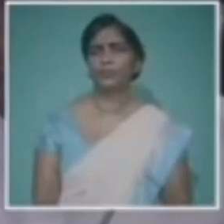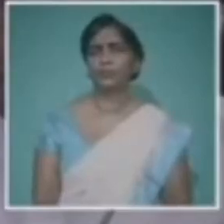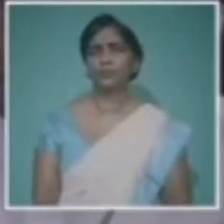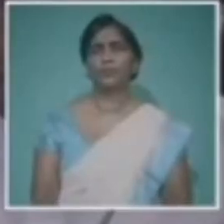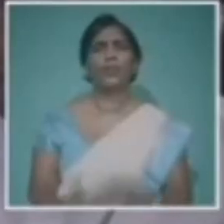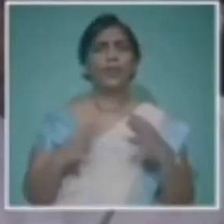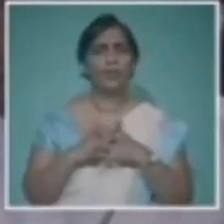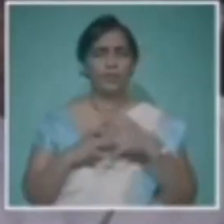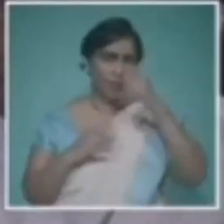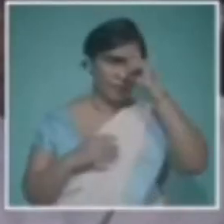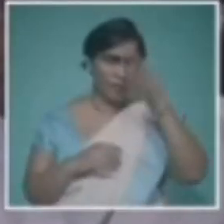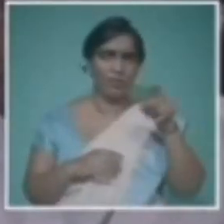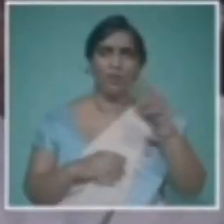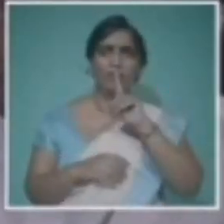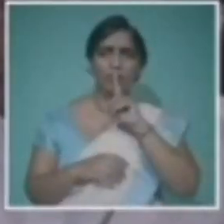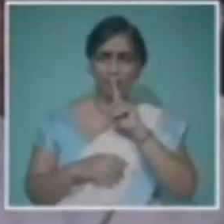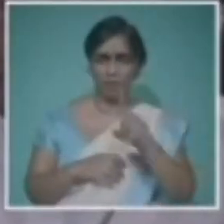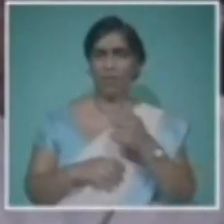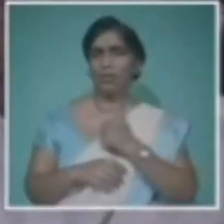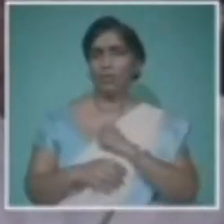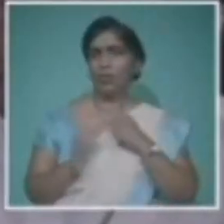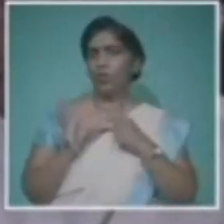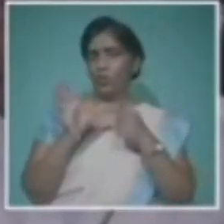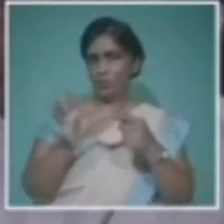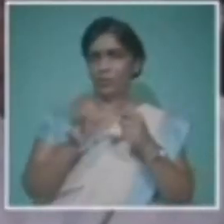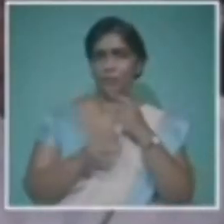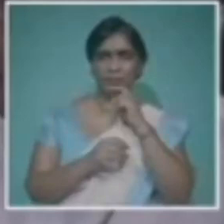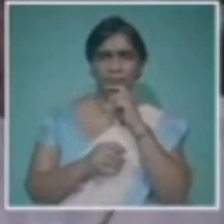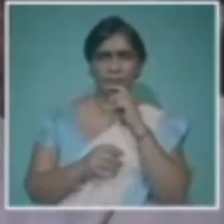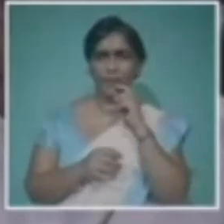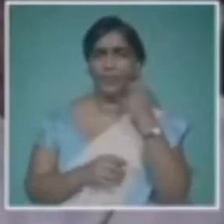මයිදානේ වාසුදේව නානක්කර මැතිතුමා කියපු කාරණයට මම කැමති පිළිතුරක් දෙන්න.